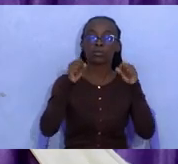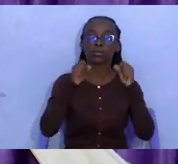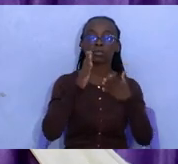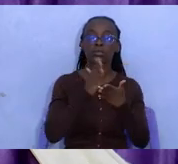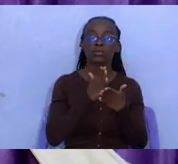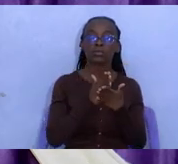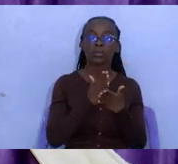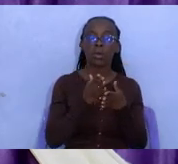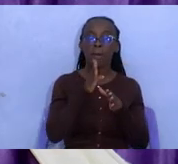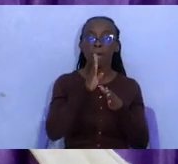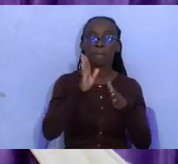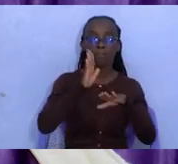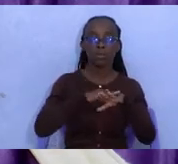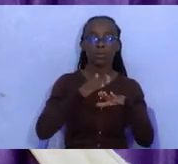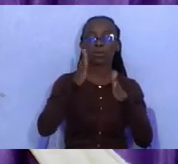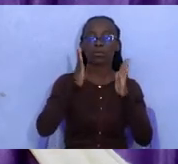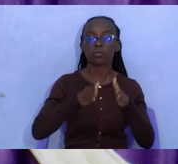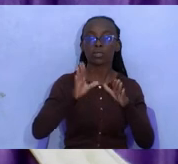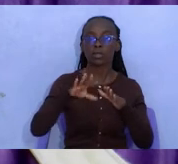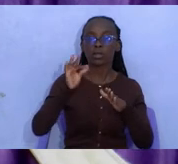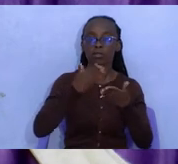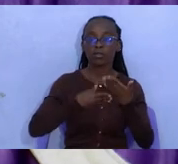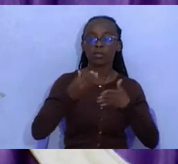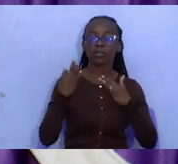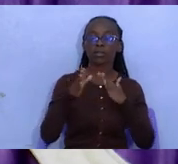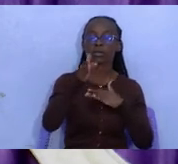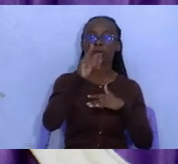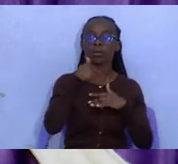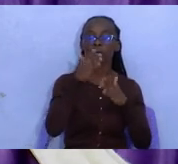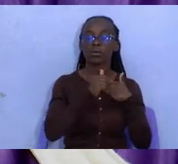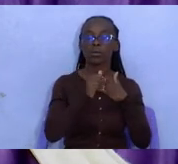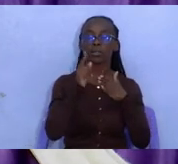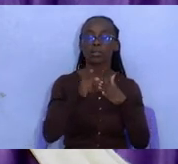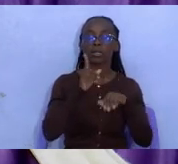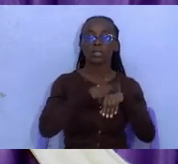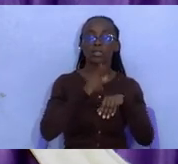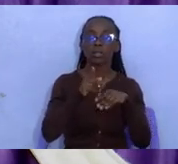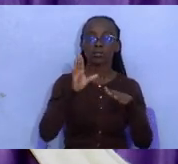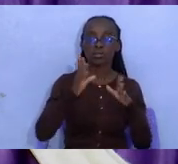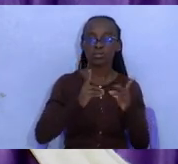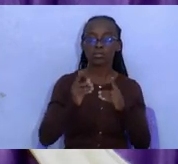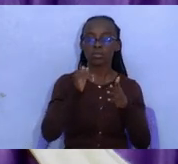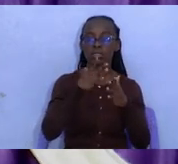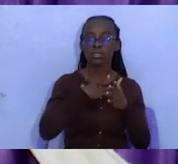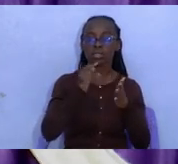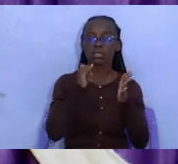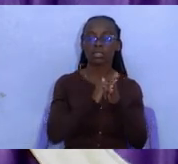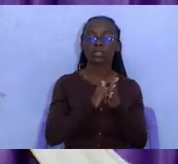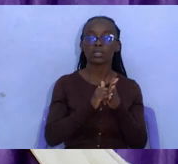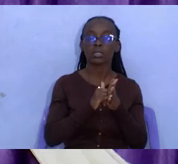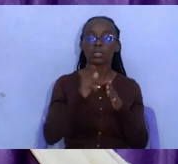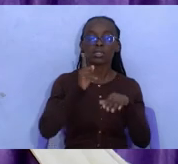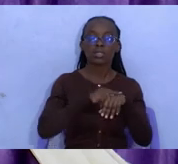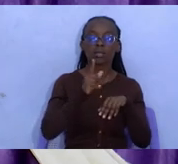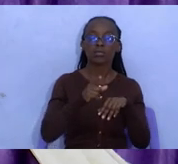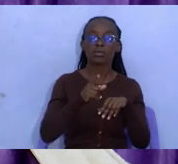Kuwa mtu mzuri, pata mtumishi wa Mungu atakuelekeza. Na wakati unafanya hivyo, mtu wa Mungu, ukishampata Mungu,